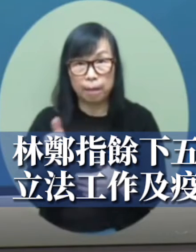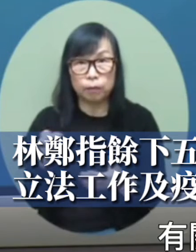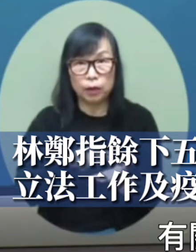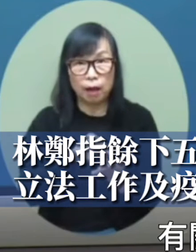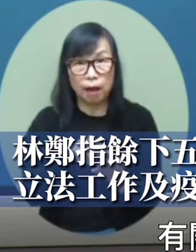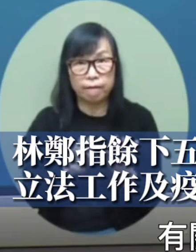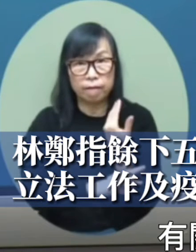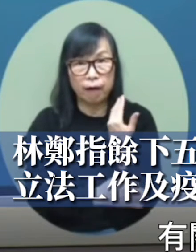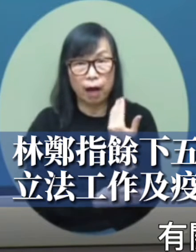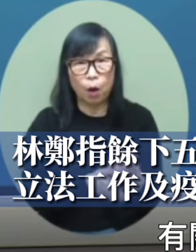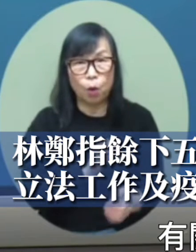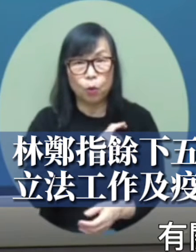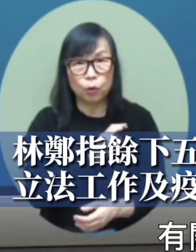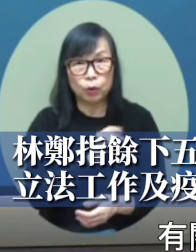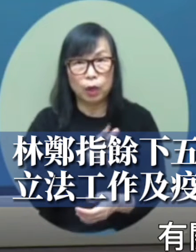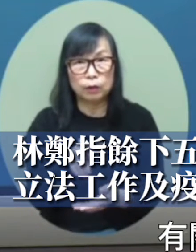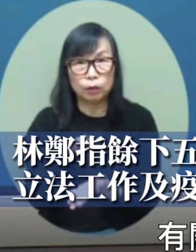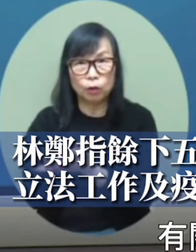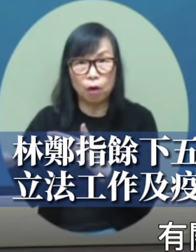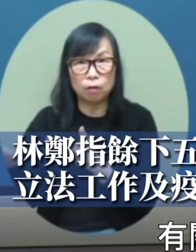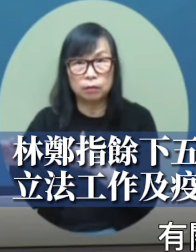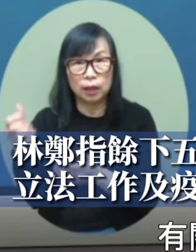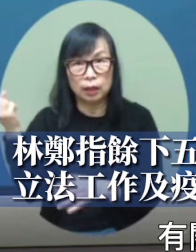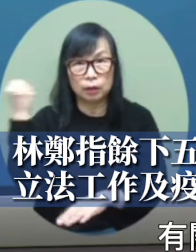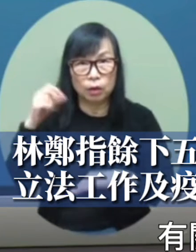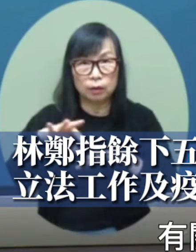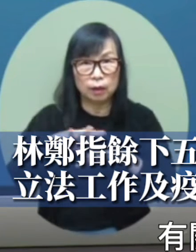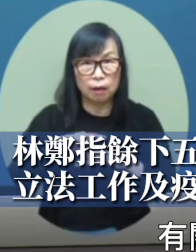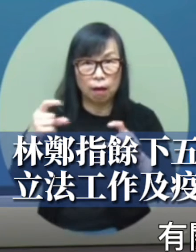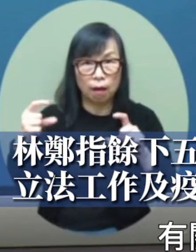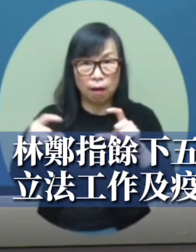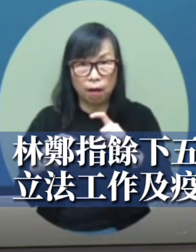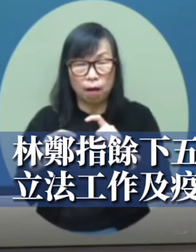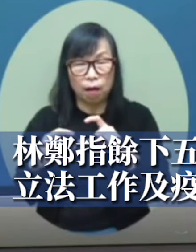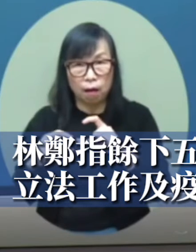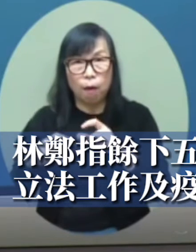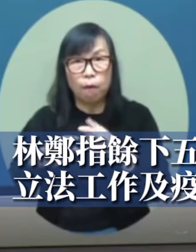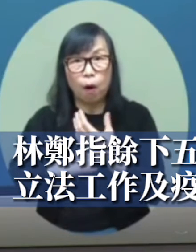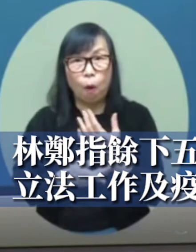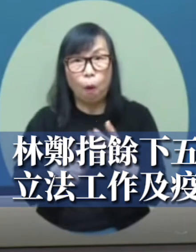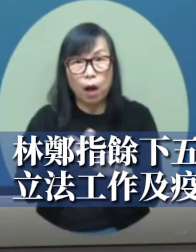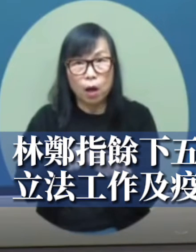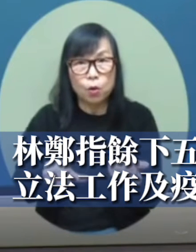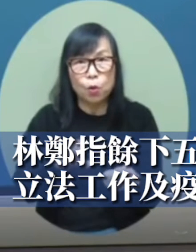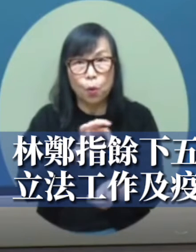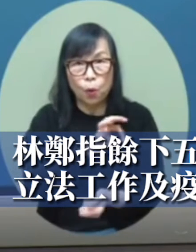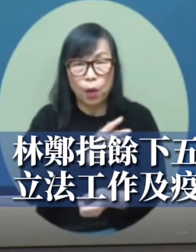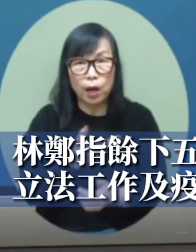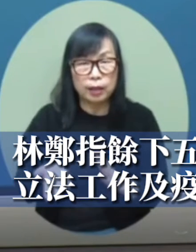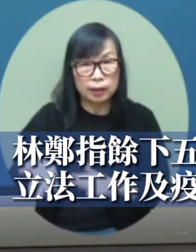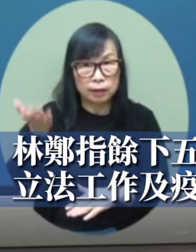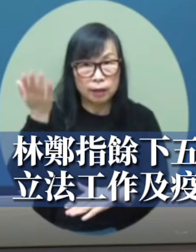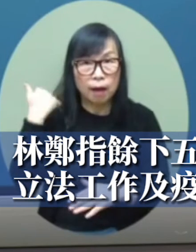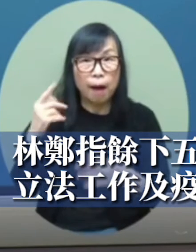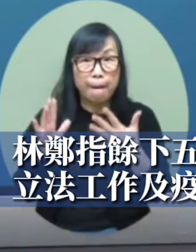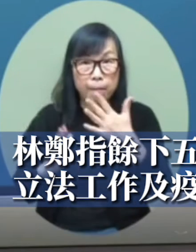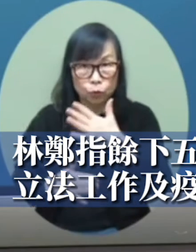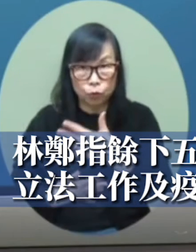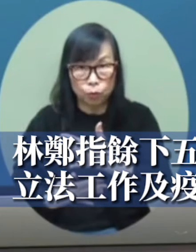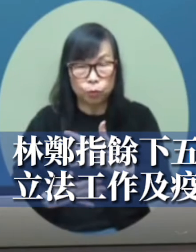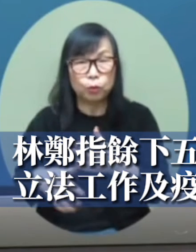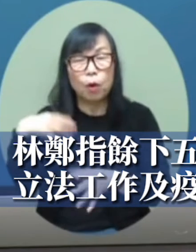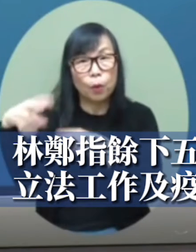會有關於取消強積金對沖這個法案委員會，在上個禮拜應該是5月5日的會